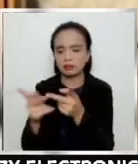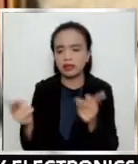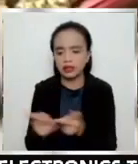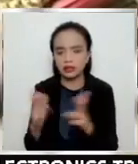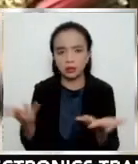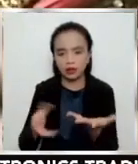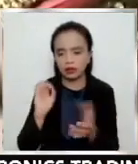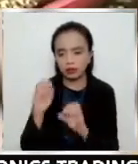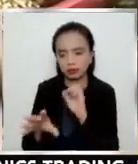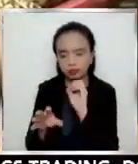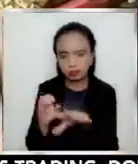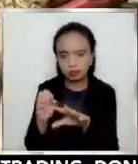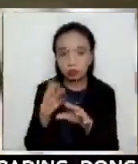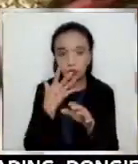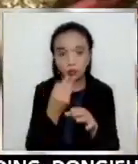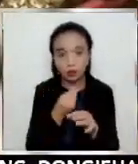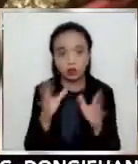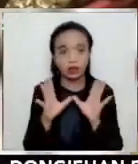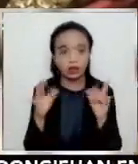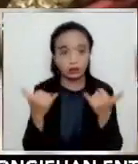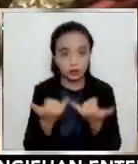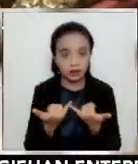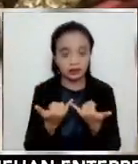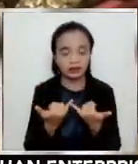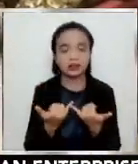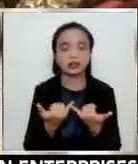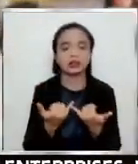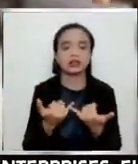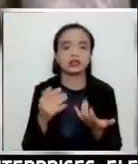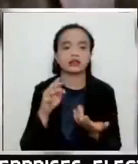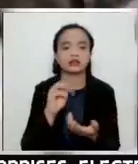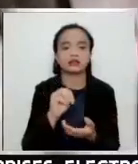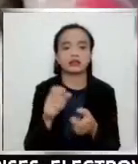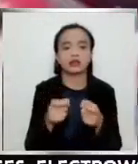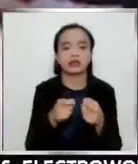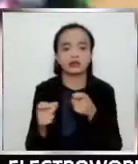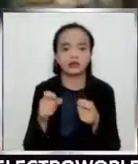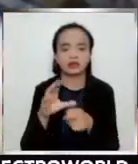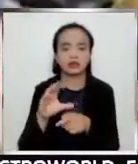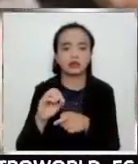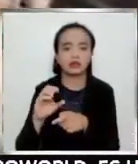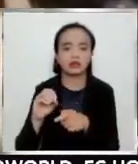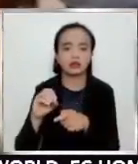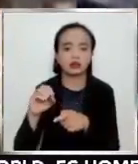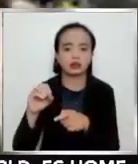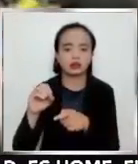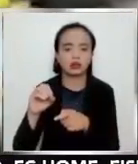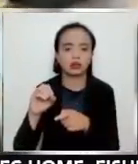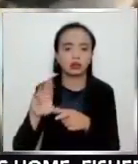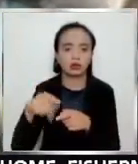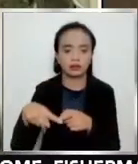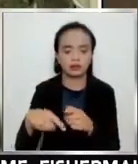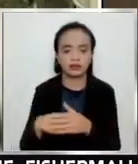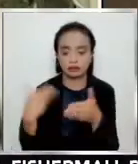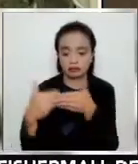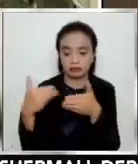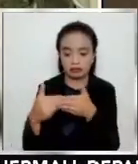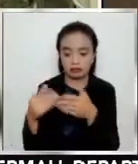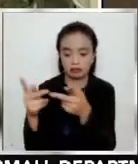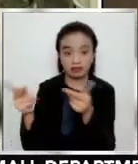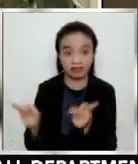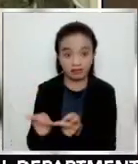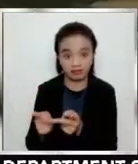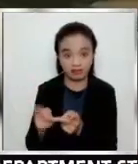ng kumpanyang Metro Waste Management Corporation sa lungsod. Patabi po ng dump site na yan, eskwelahan, bahay po